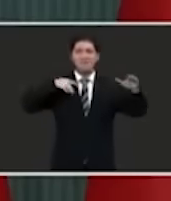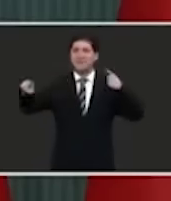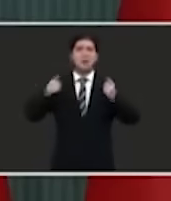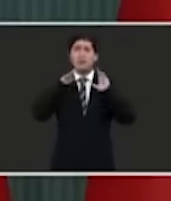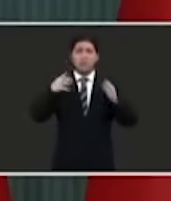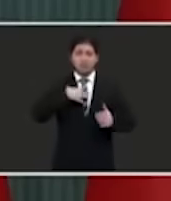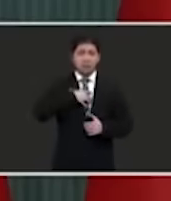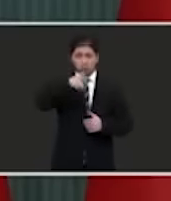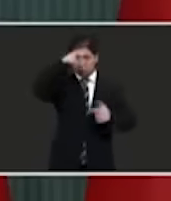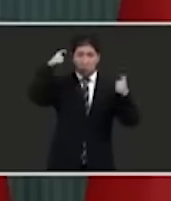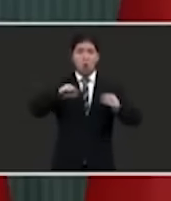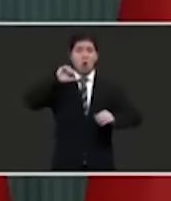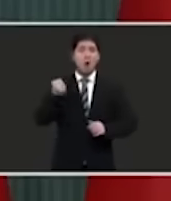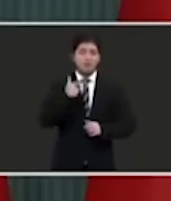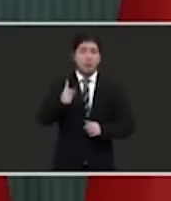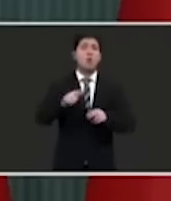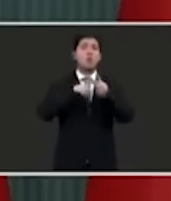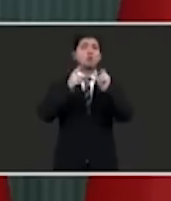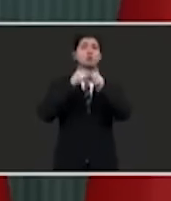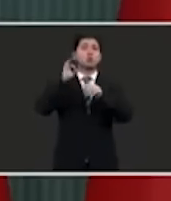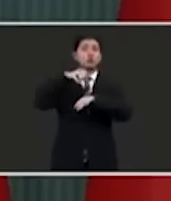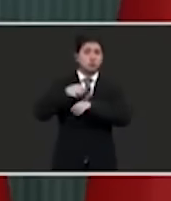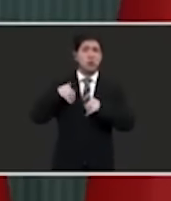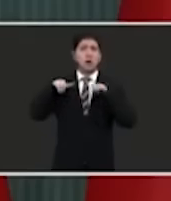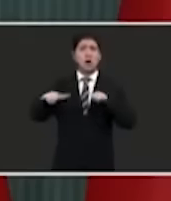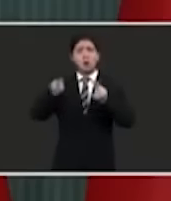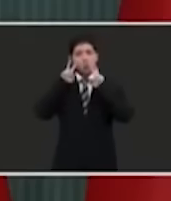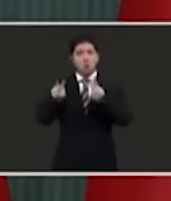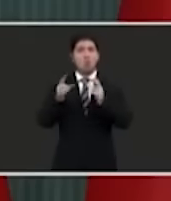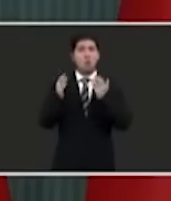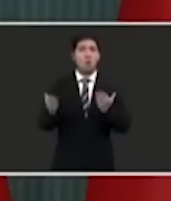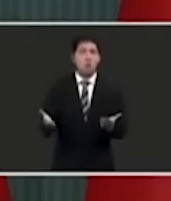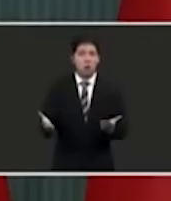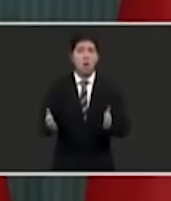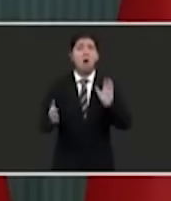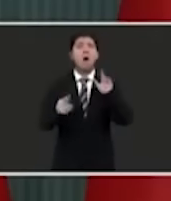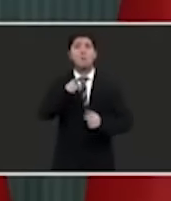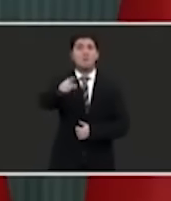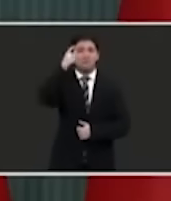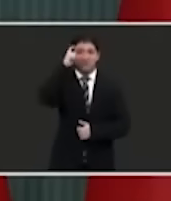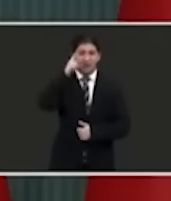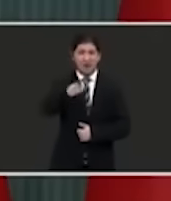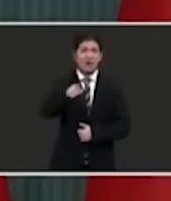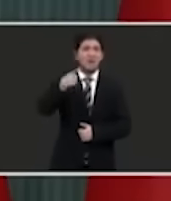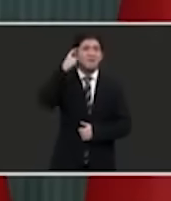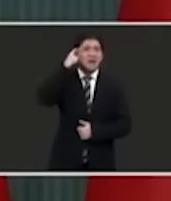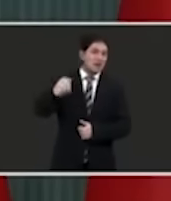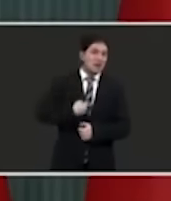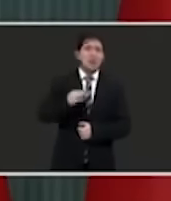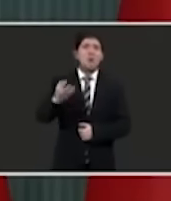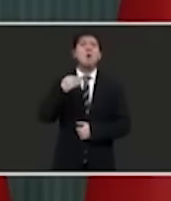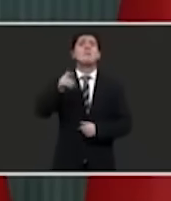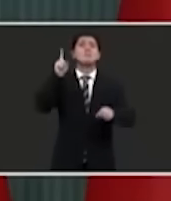şehirlerimizde Kudüs'ü de aynı görüyoruz. Aslında bu vizyona sahip olmayan bir